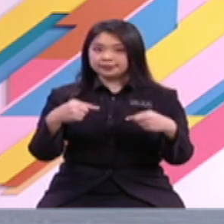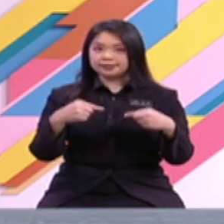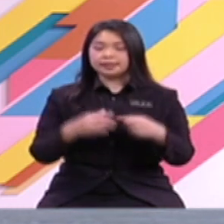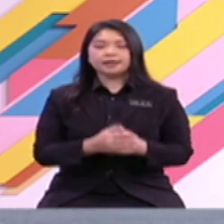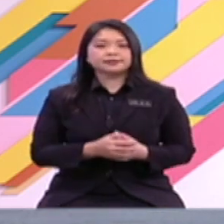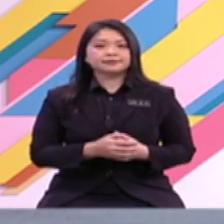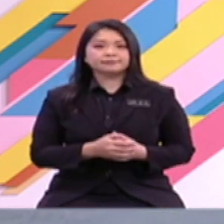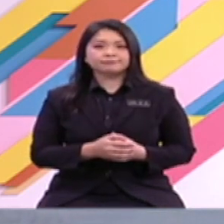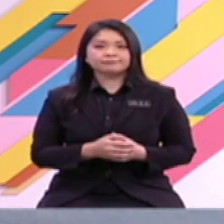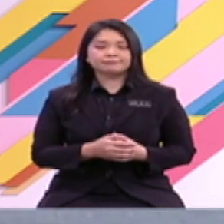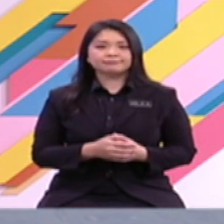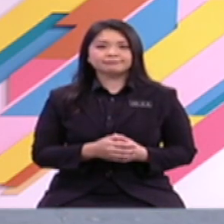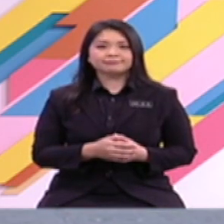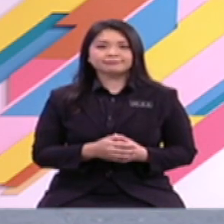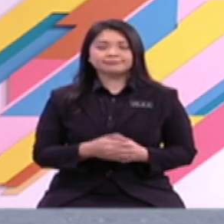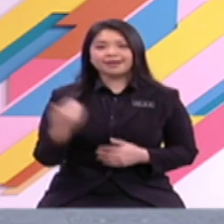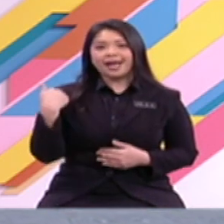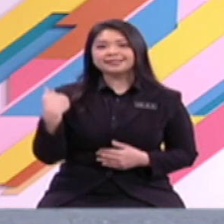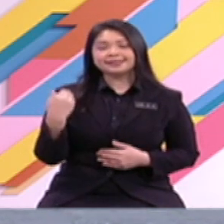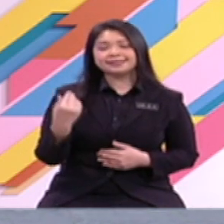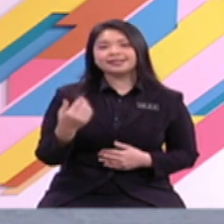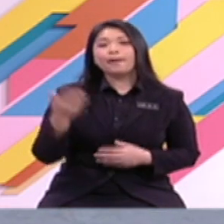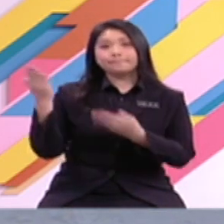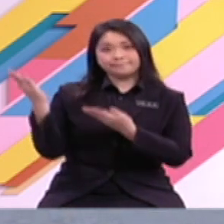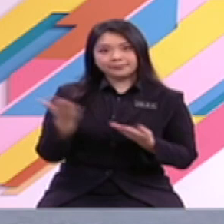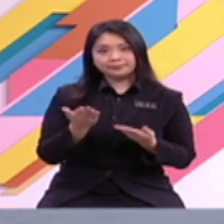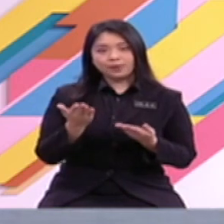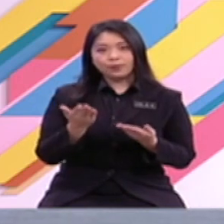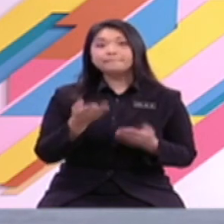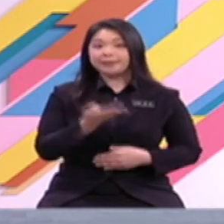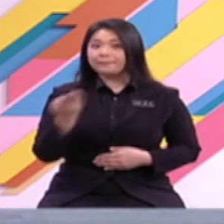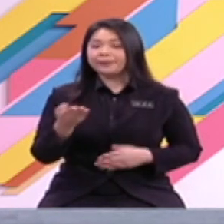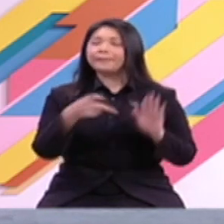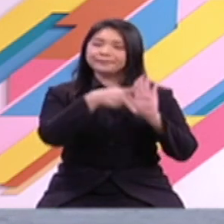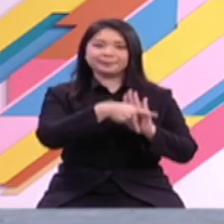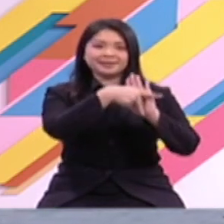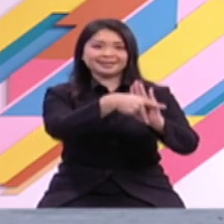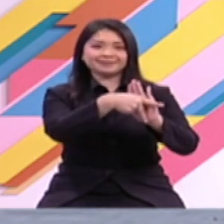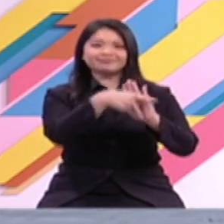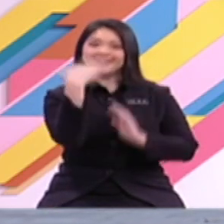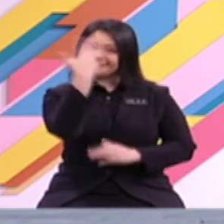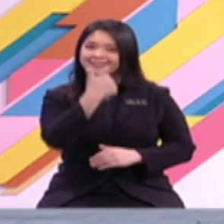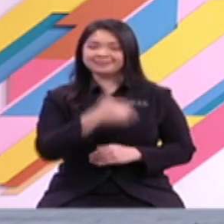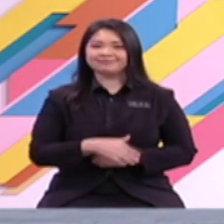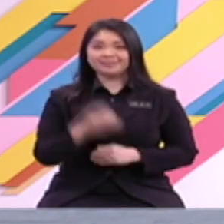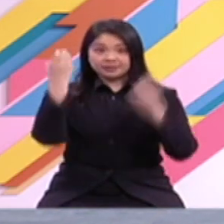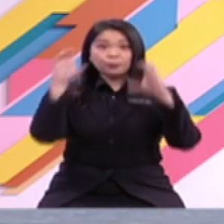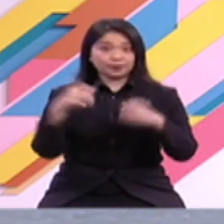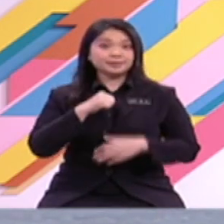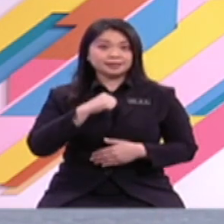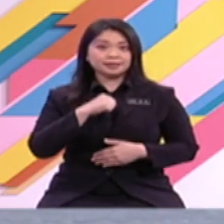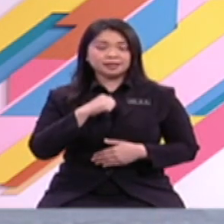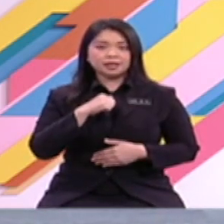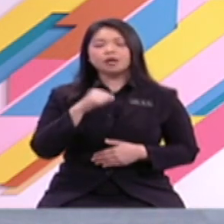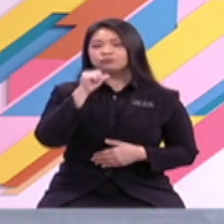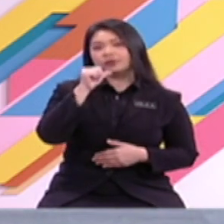wa'ad apem asyik kita cek gue dibawa-bawa pameran John tinggi sungguh cebok sendiri nih hadiah